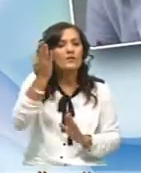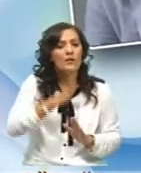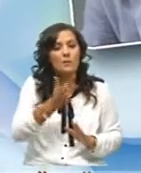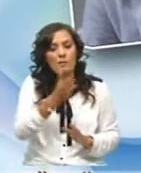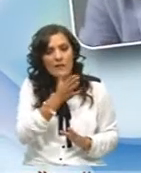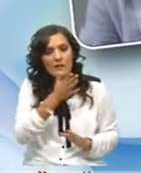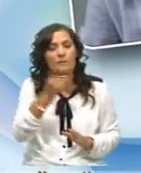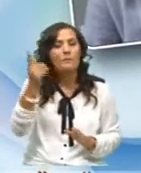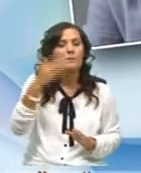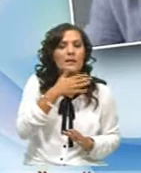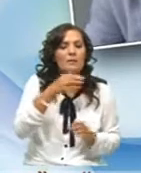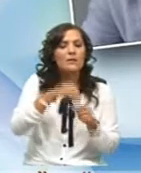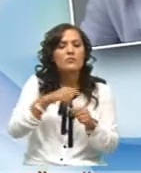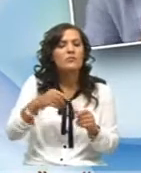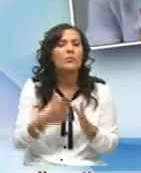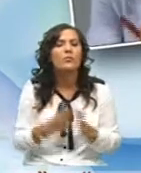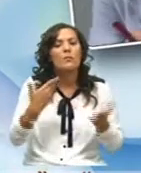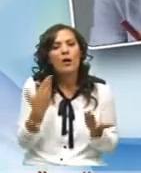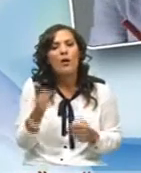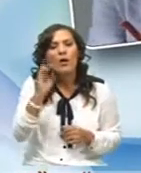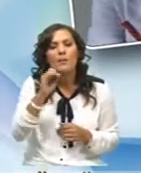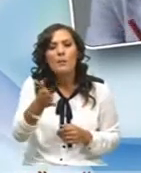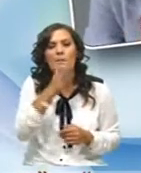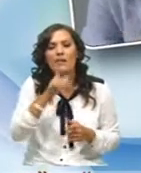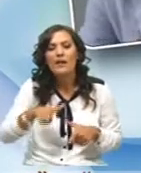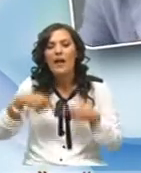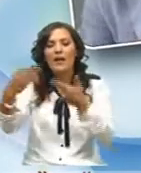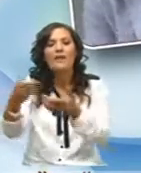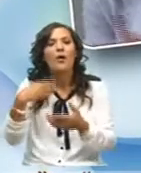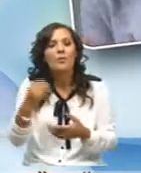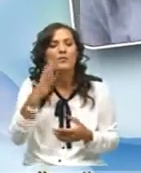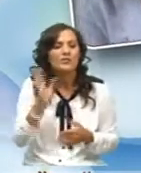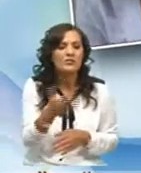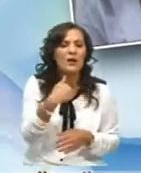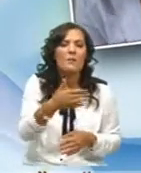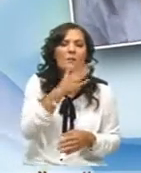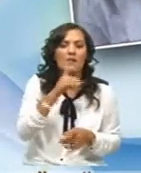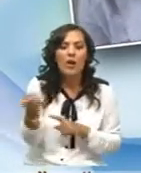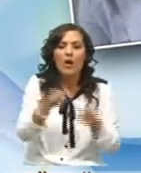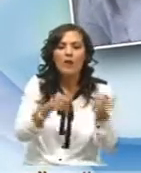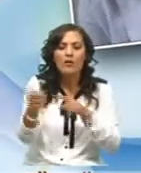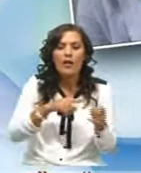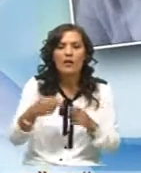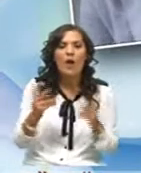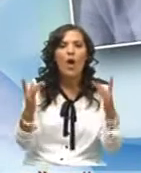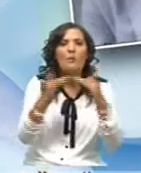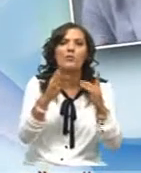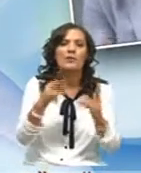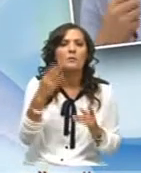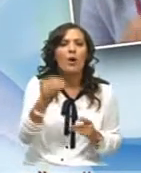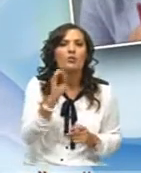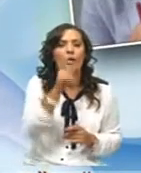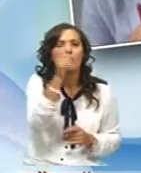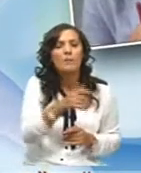bilgide ve bilimde artık zaten öğretmenlerde bilginin aktar bu olmaktan çıktı bilgi yönlendiren köprü konumuna geçti Çünkü